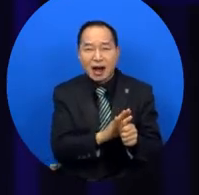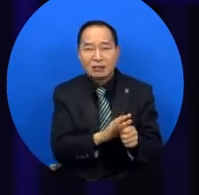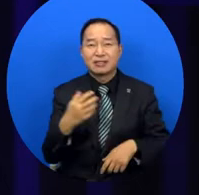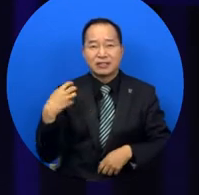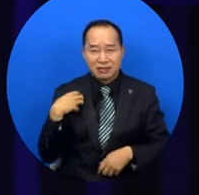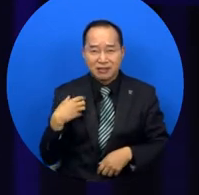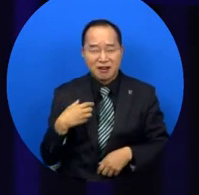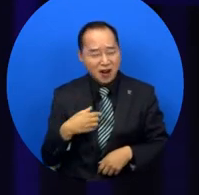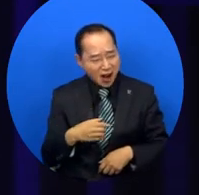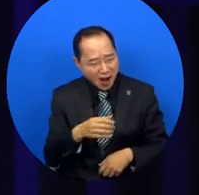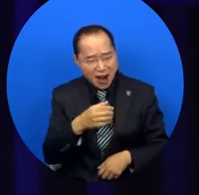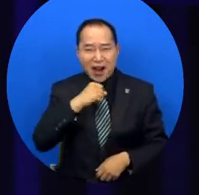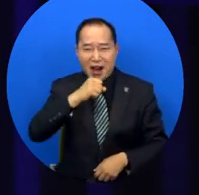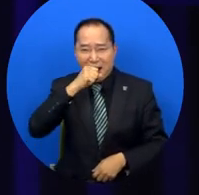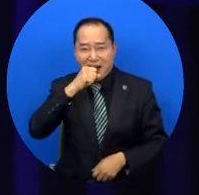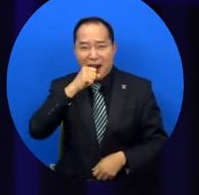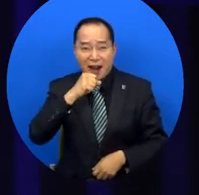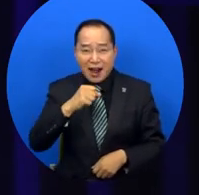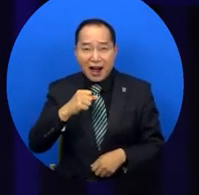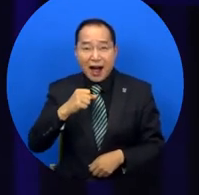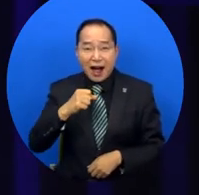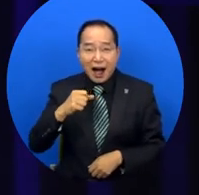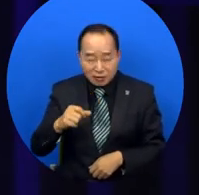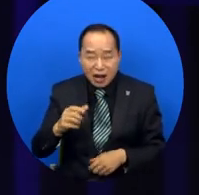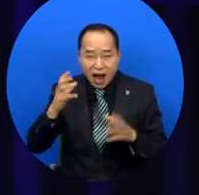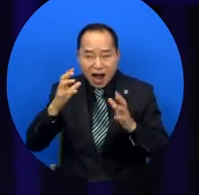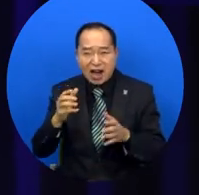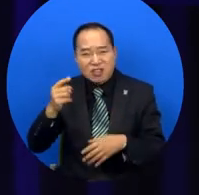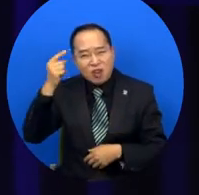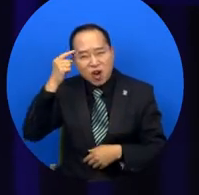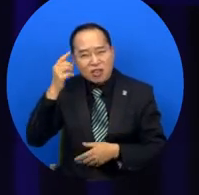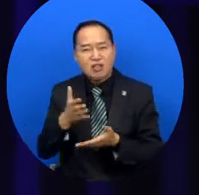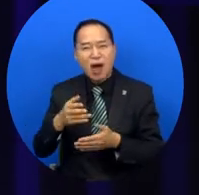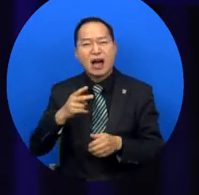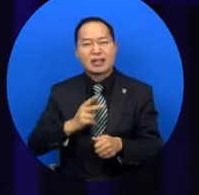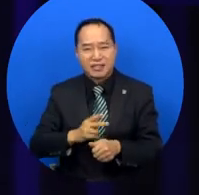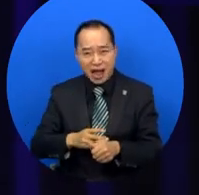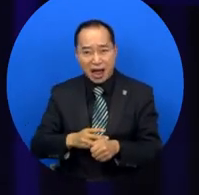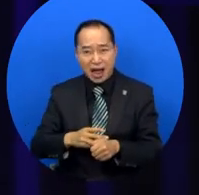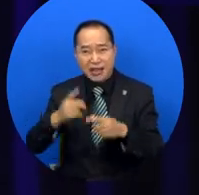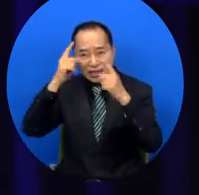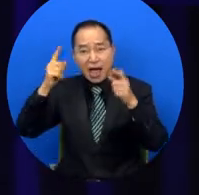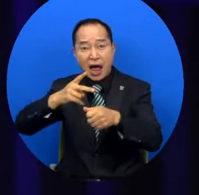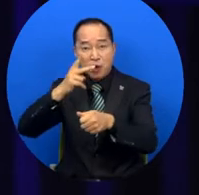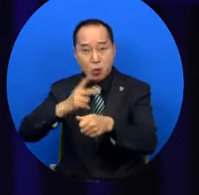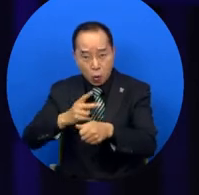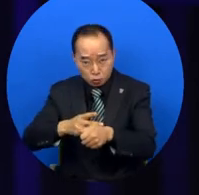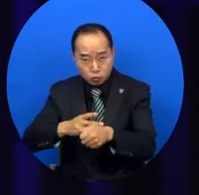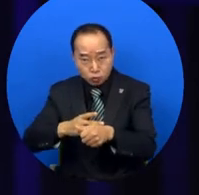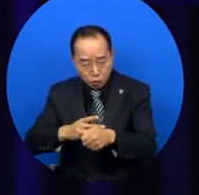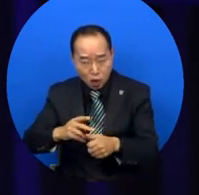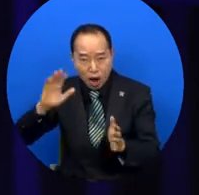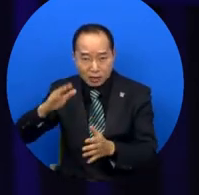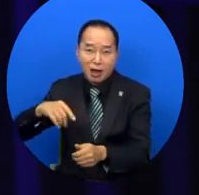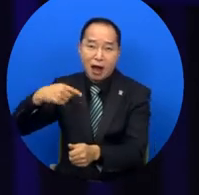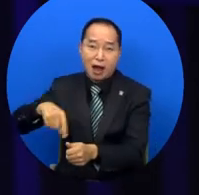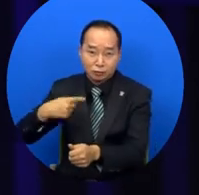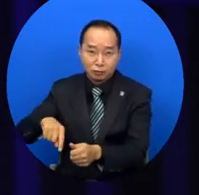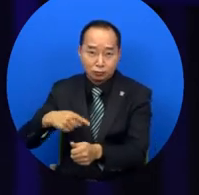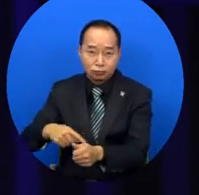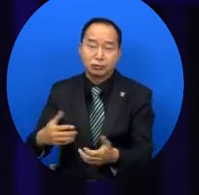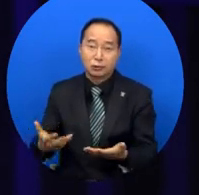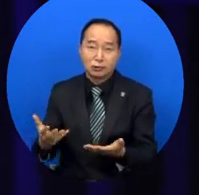아이들 조금씩이라도 좋게 해주는 그런데 굉장히 보람을 느끼면서 그런 이제 소아정신과 의사 그리고 교수로서 그 존스